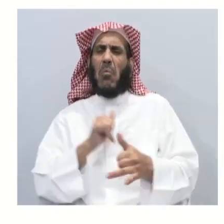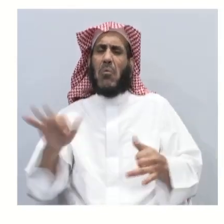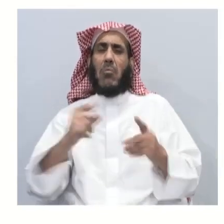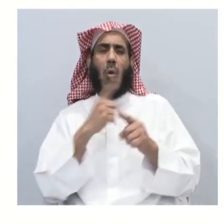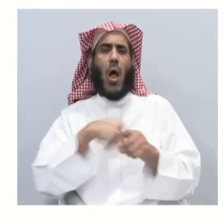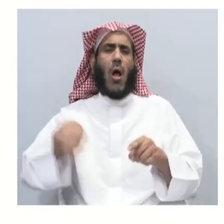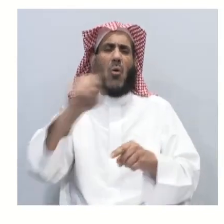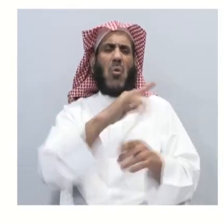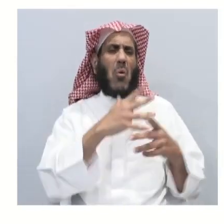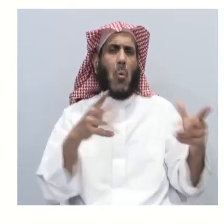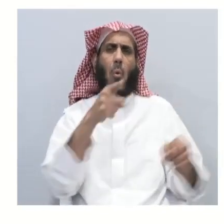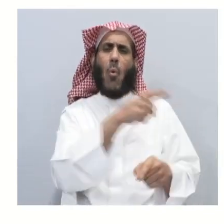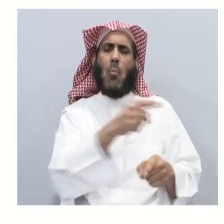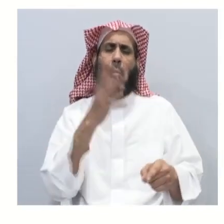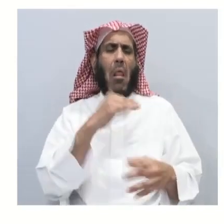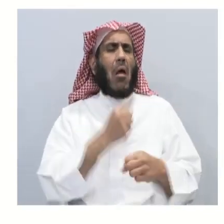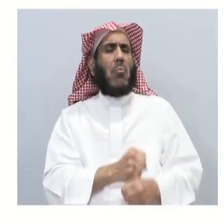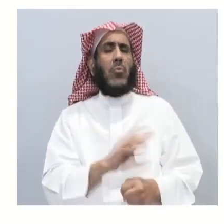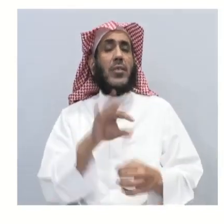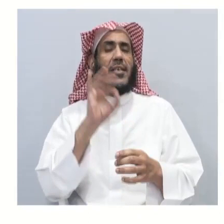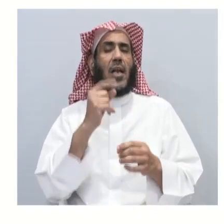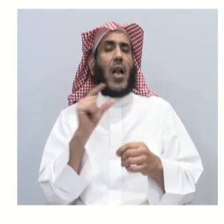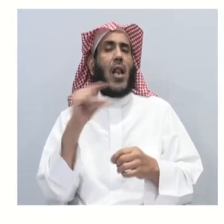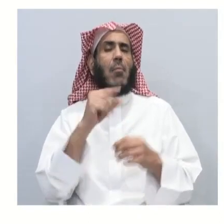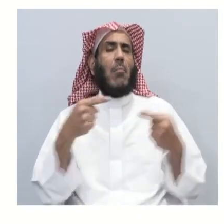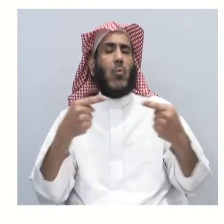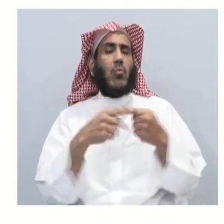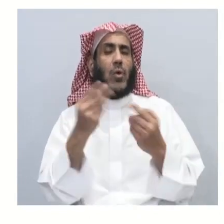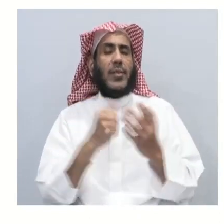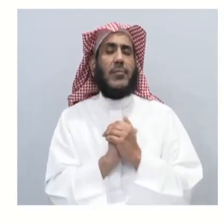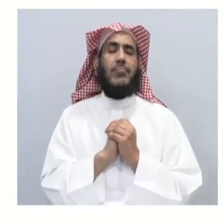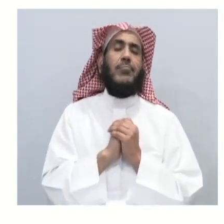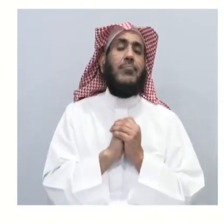لا يؤمنون. نستخرج الكلمة الموصولة خطا.